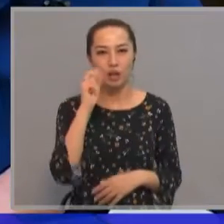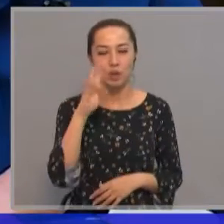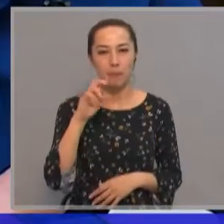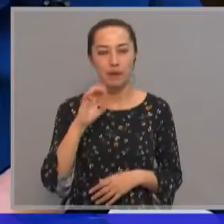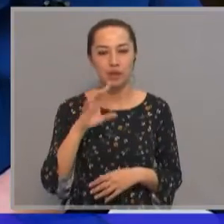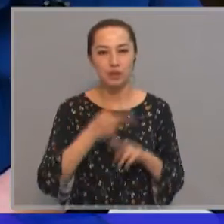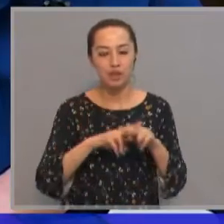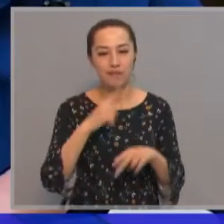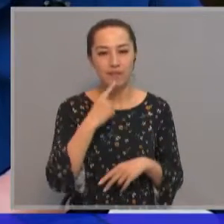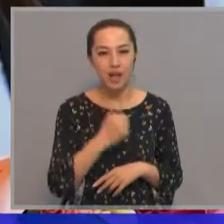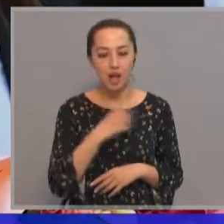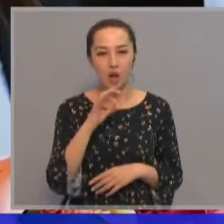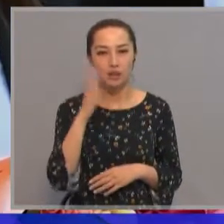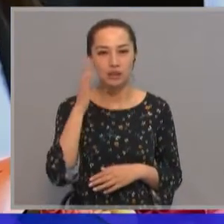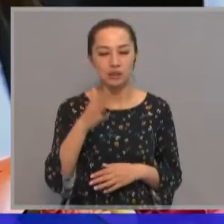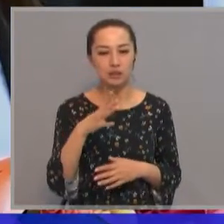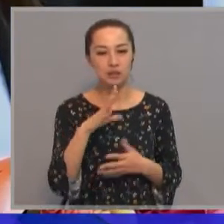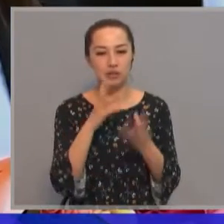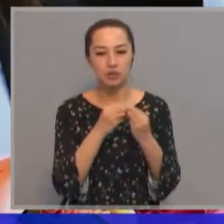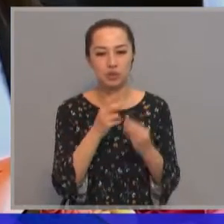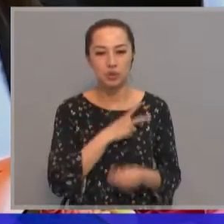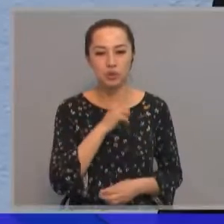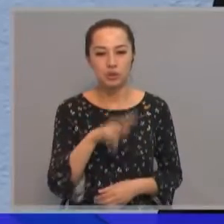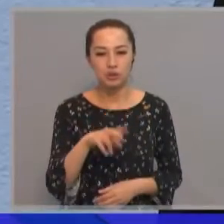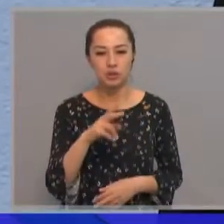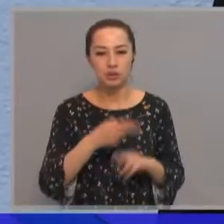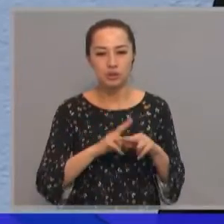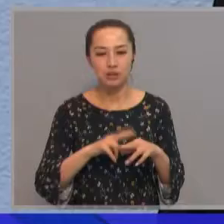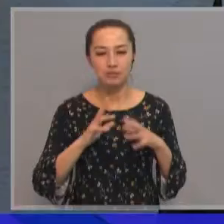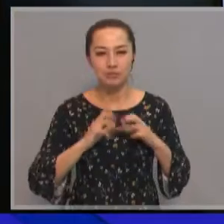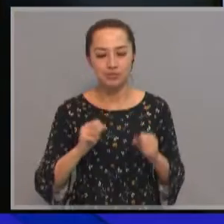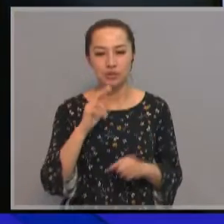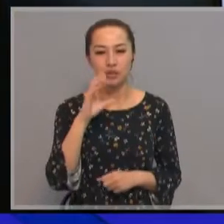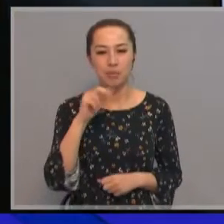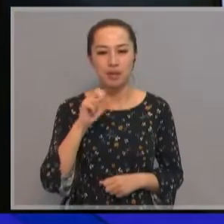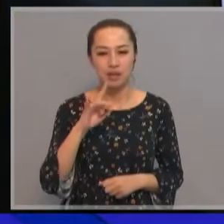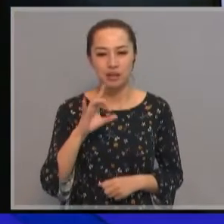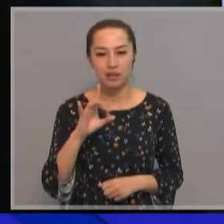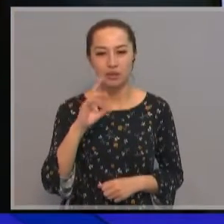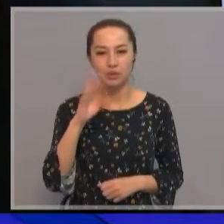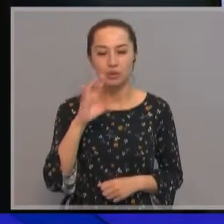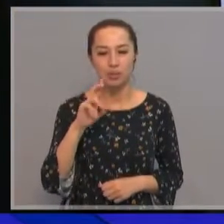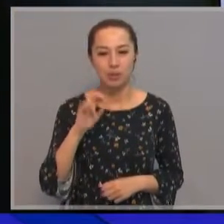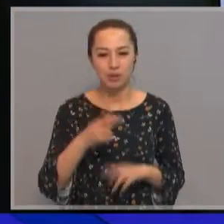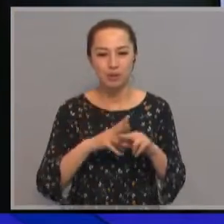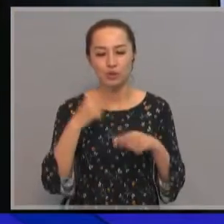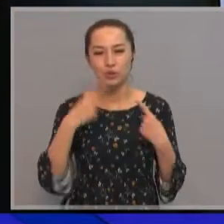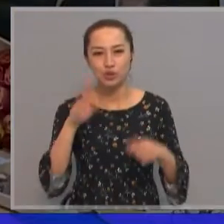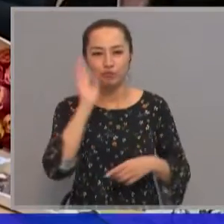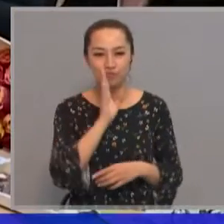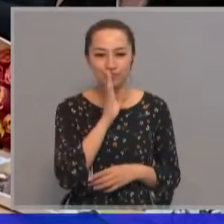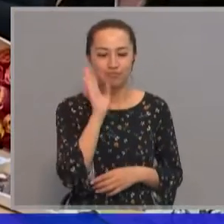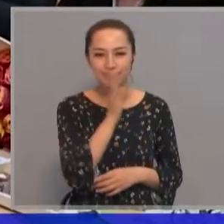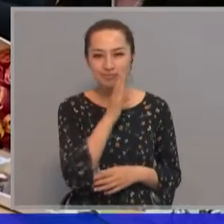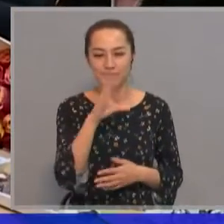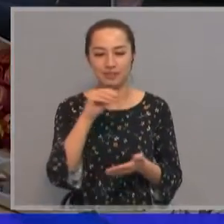әскери бөлімге террорлық шабуыл барысында ерлікпен қаза тапқан батыр ұл Сапар Досболдың анасы Жұлдыз Құдабаева және өзге де аналар қатысып